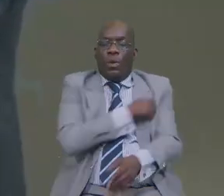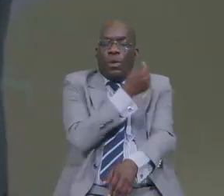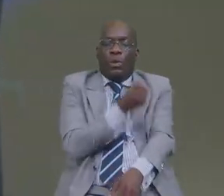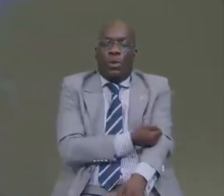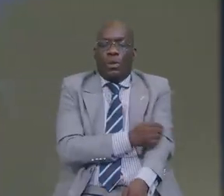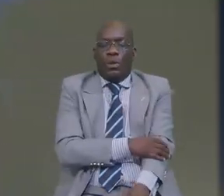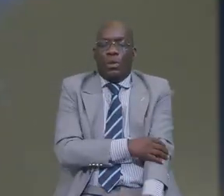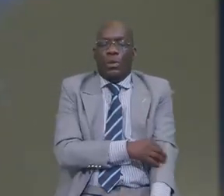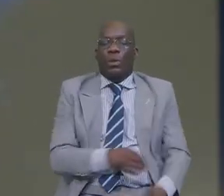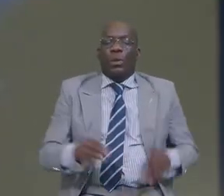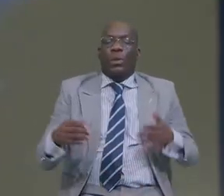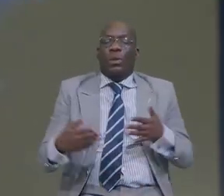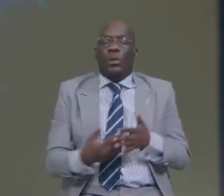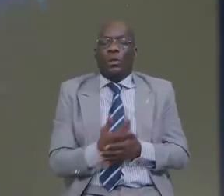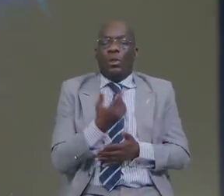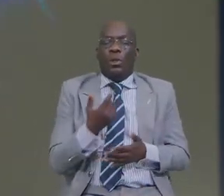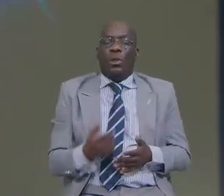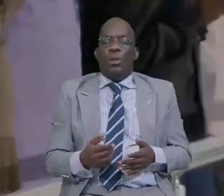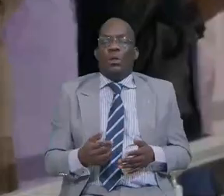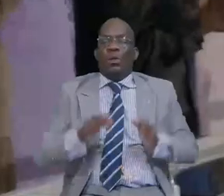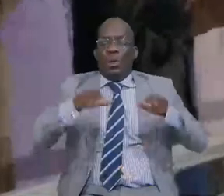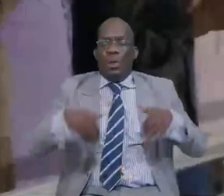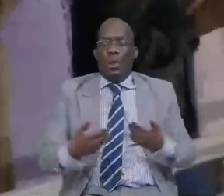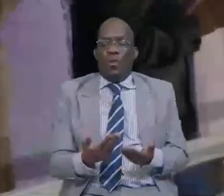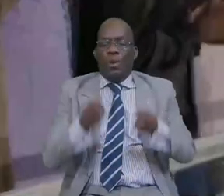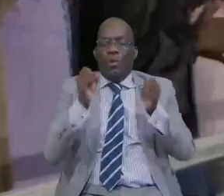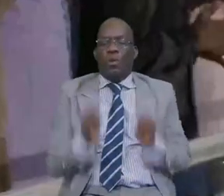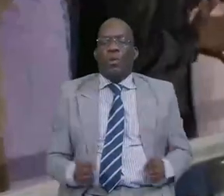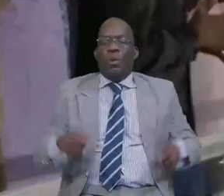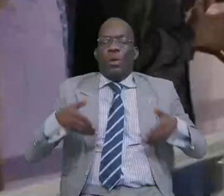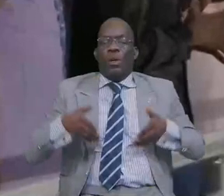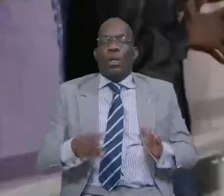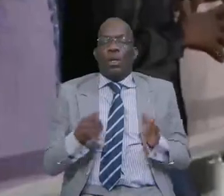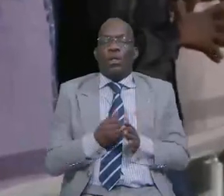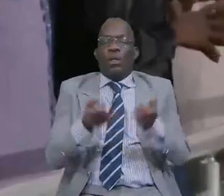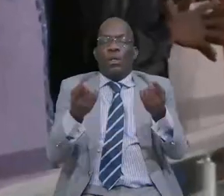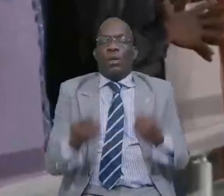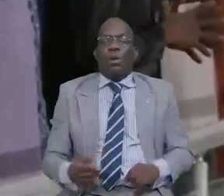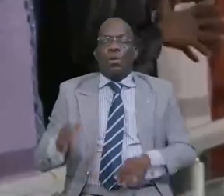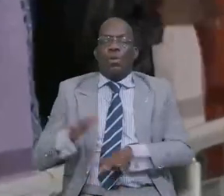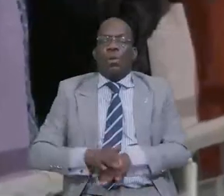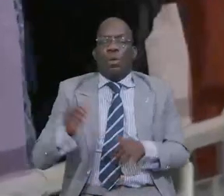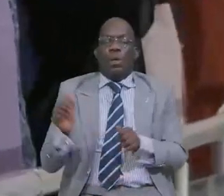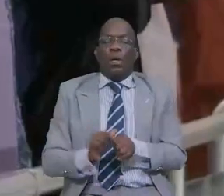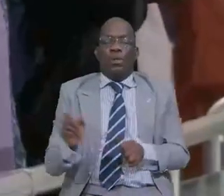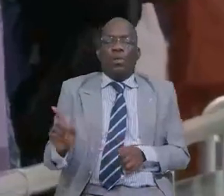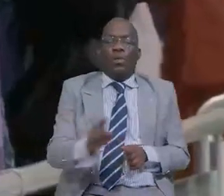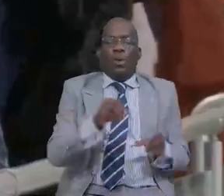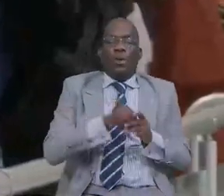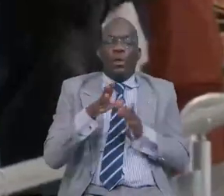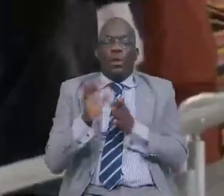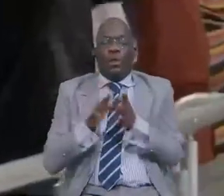Ayant reçu nouvellement l'autorité, ayant reçu nouvellement la puissance, que cela vienne sur chacun au nom